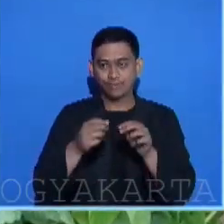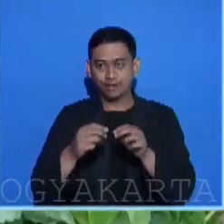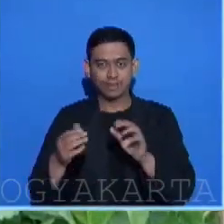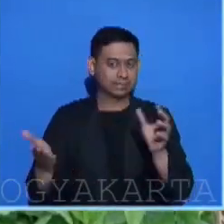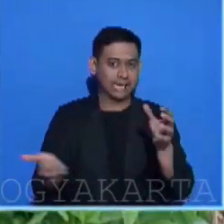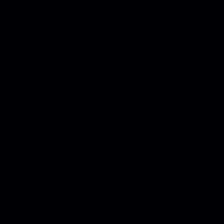dening para bakul